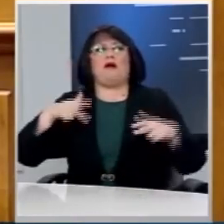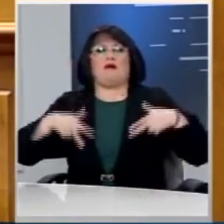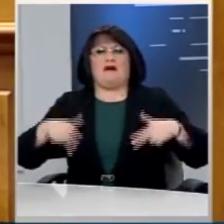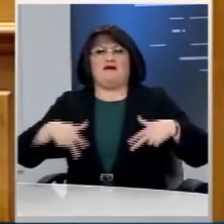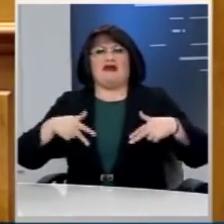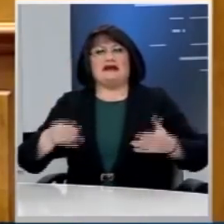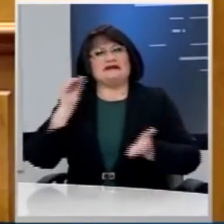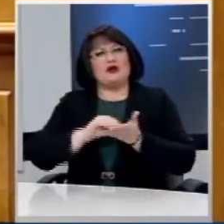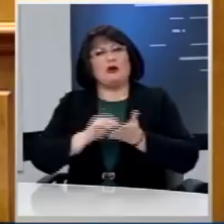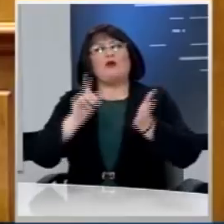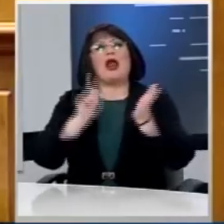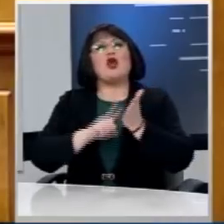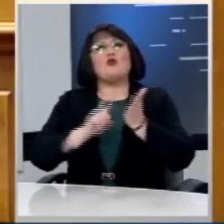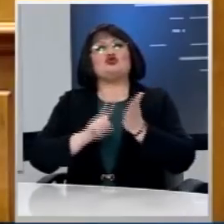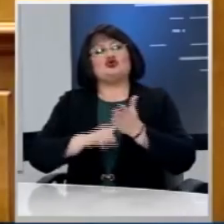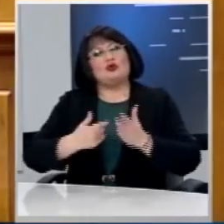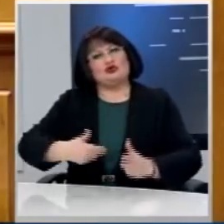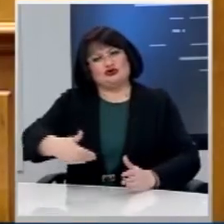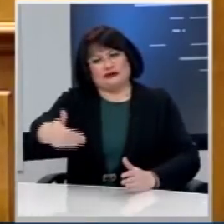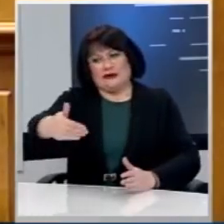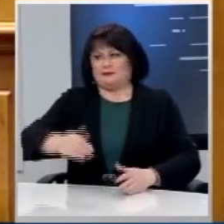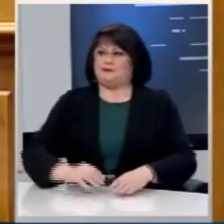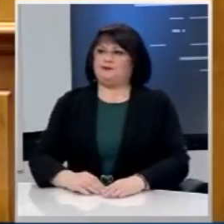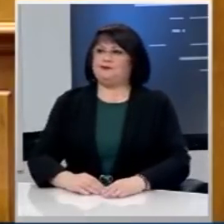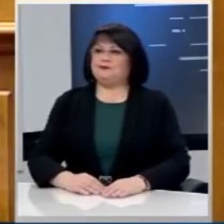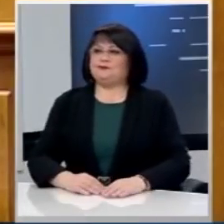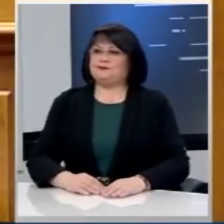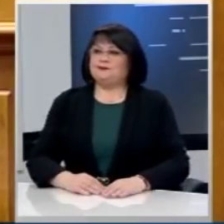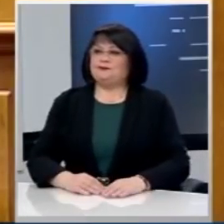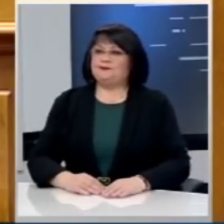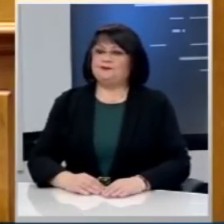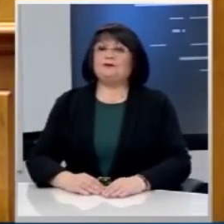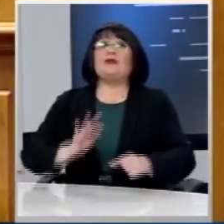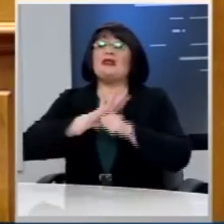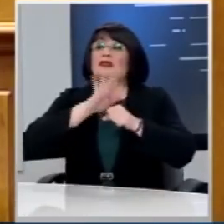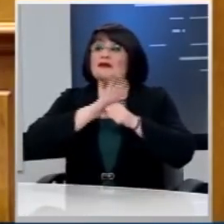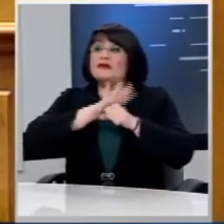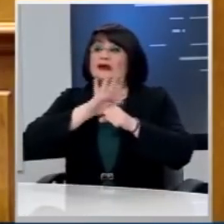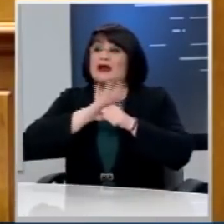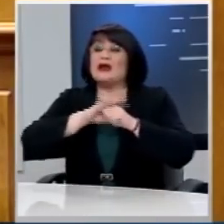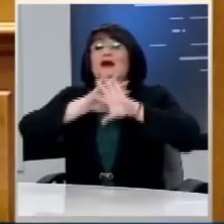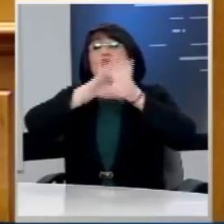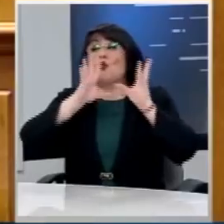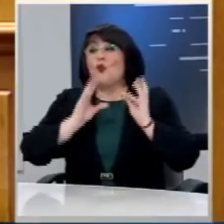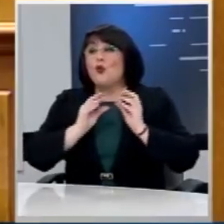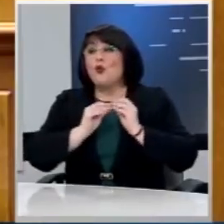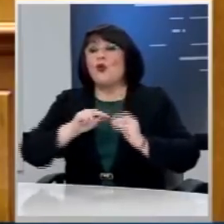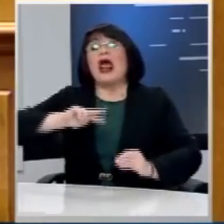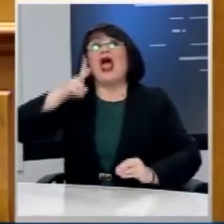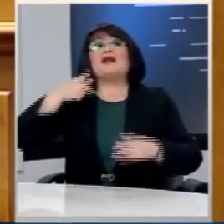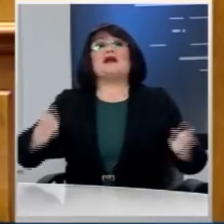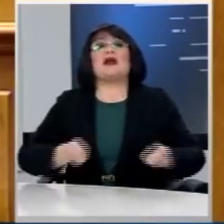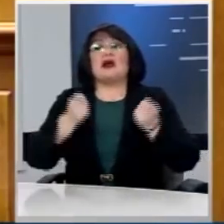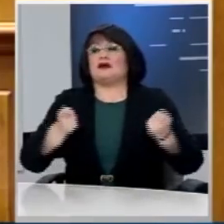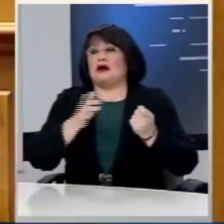και θα φέρει κι άλλους νόμους από ό,τι λέει το επόμενο διάστημα. Δεν της φτάνει, βλέπετε, όλο αυτό το αντεργατικό οπλοστάσιο